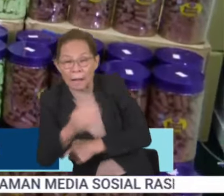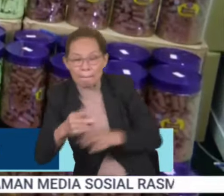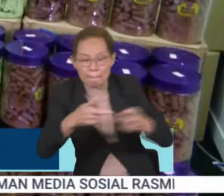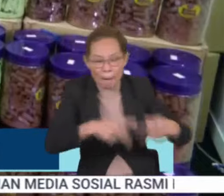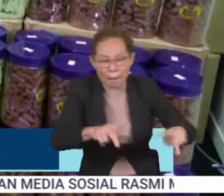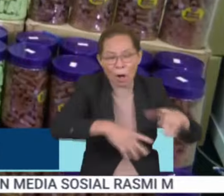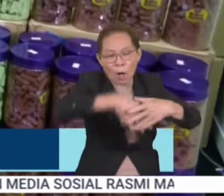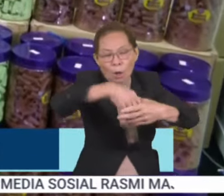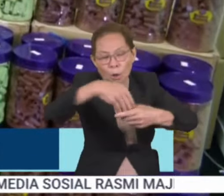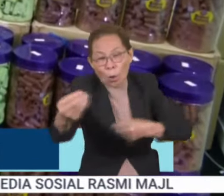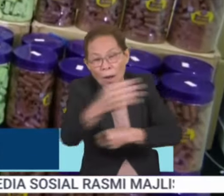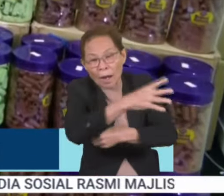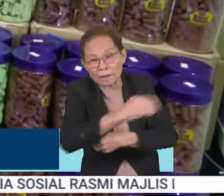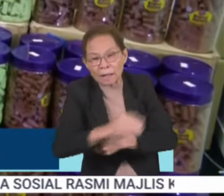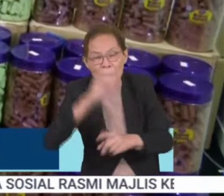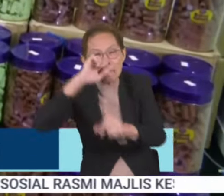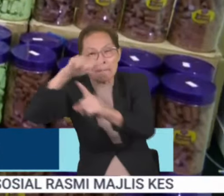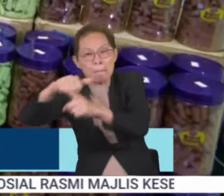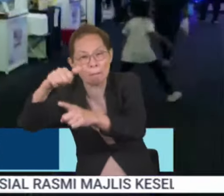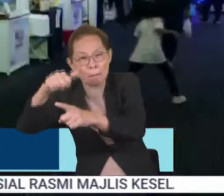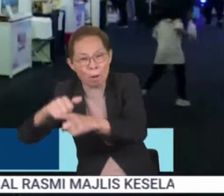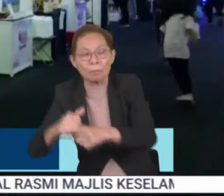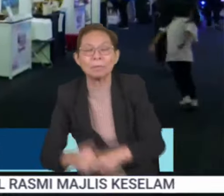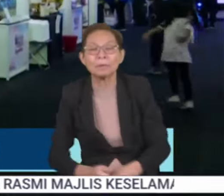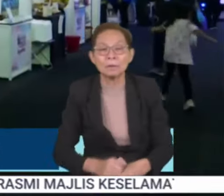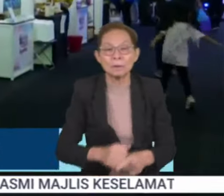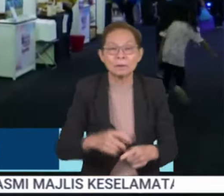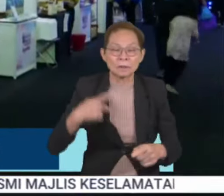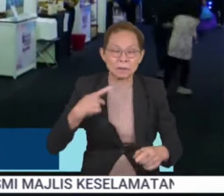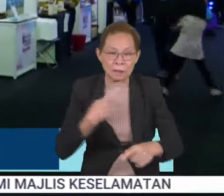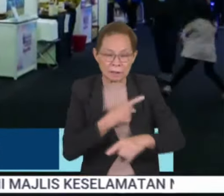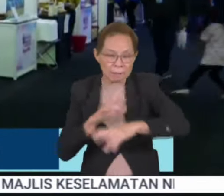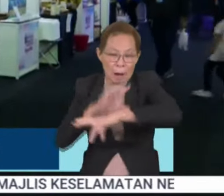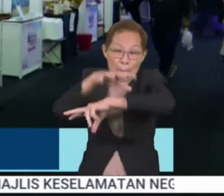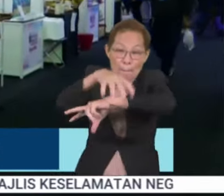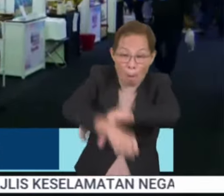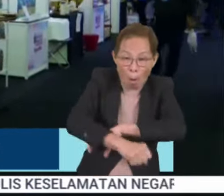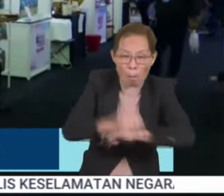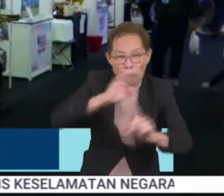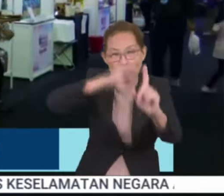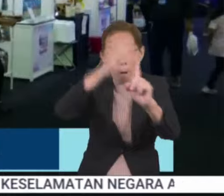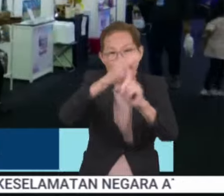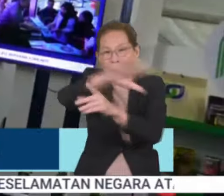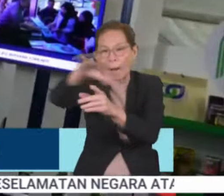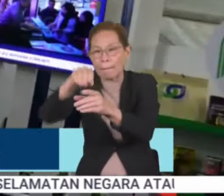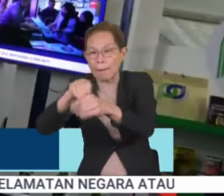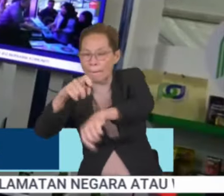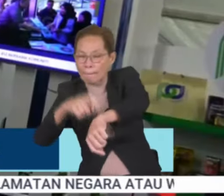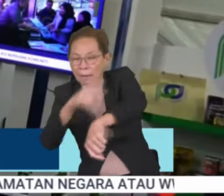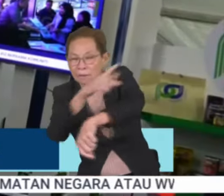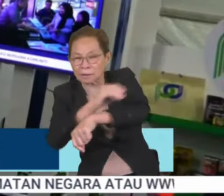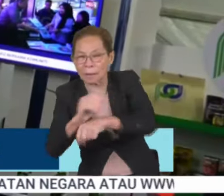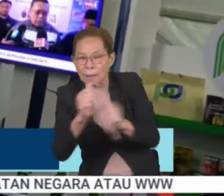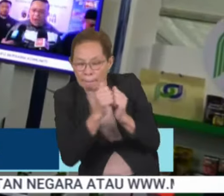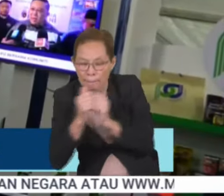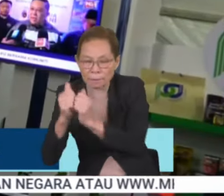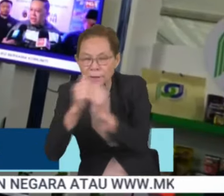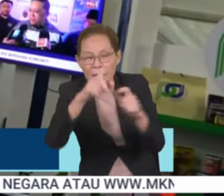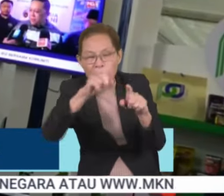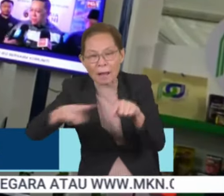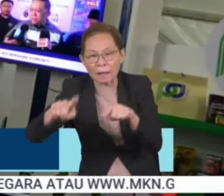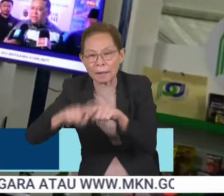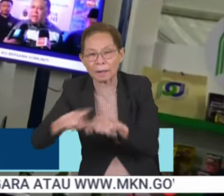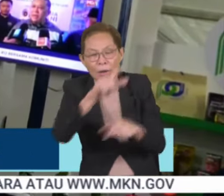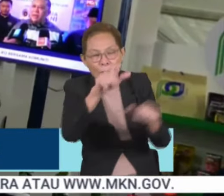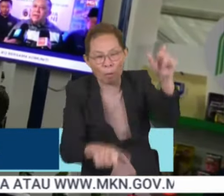pasaran, pengeluaran serta tipuan bidah. Gerakan Kita Gempur menyasarkan kepada keterlibatan massa dan kebersamaan pelbagai